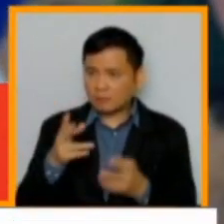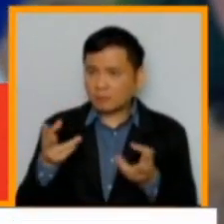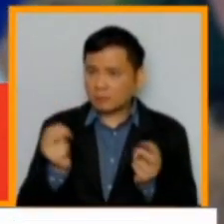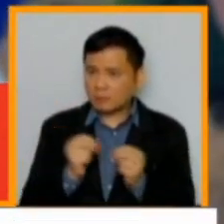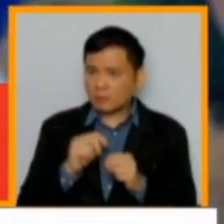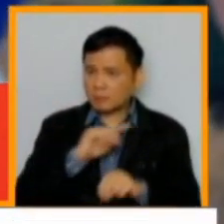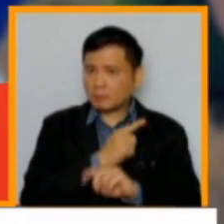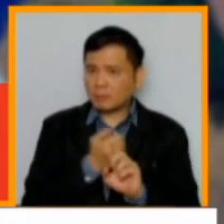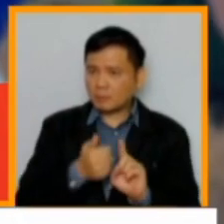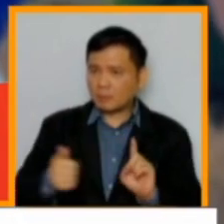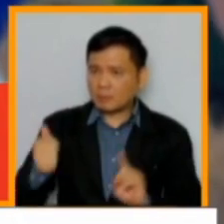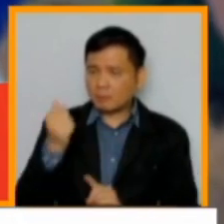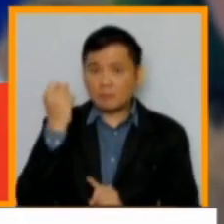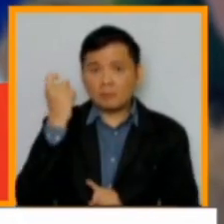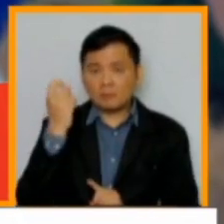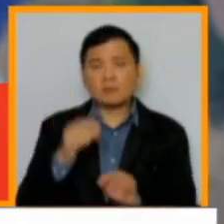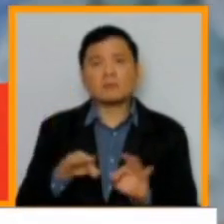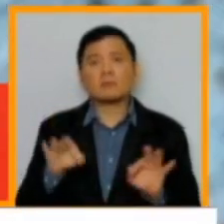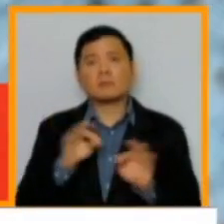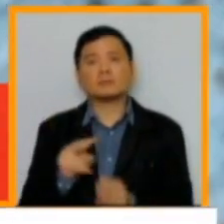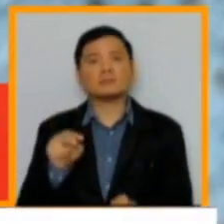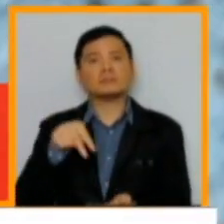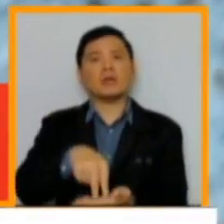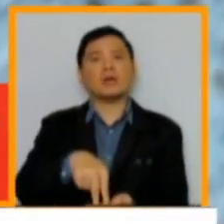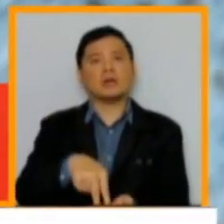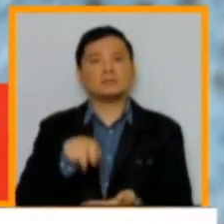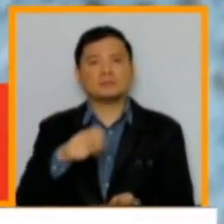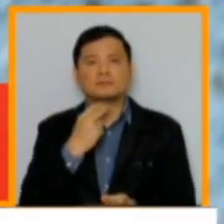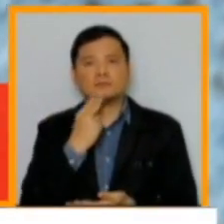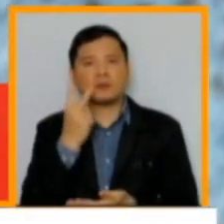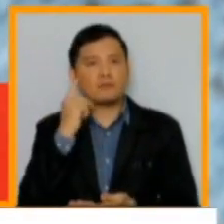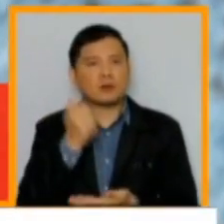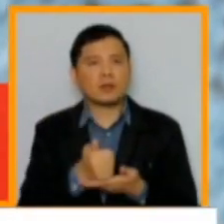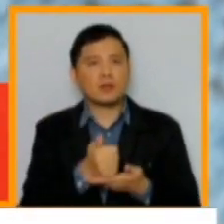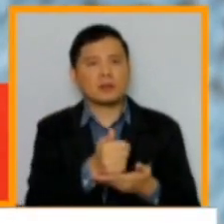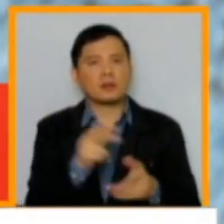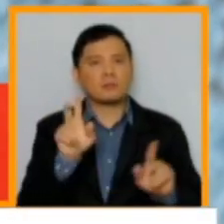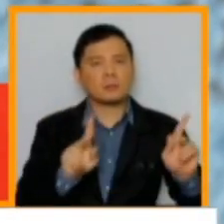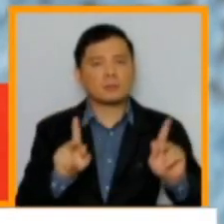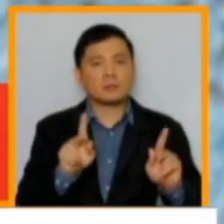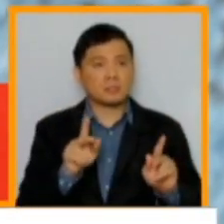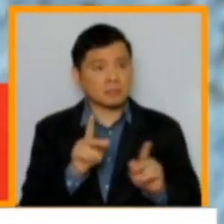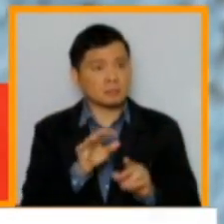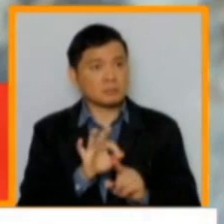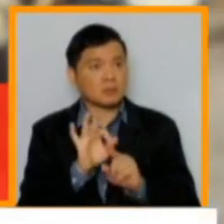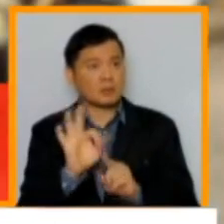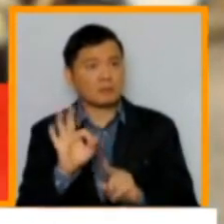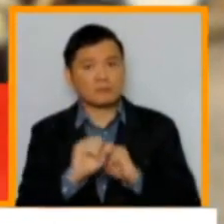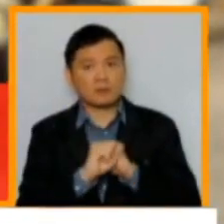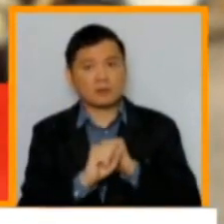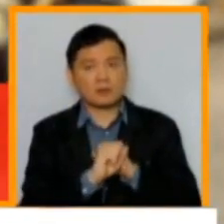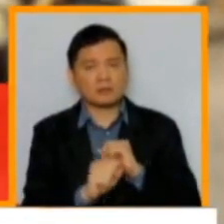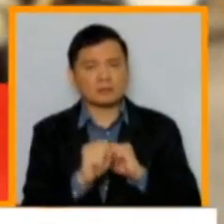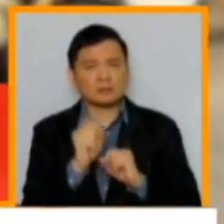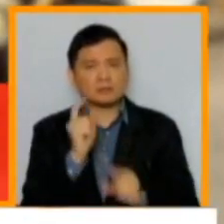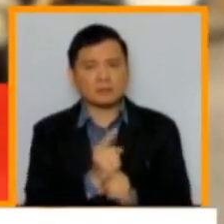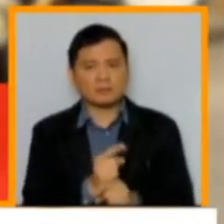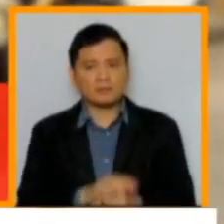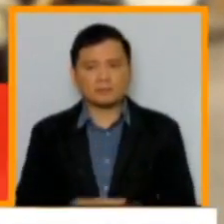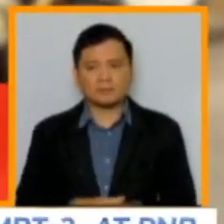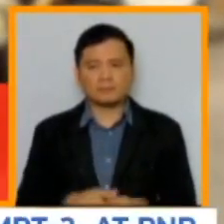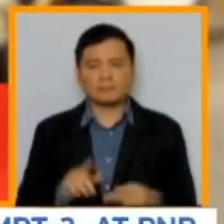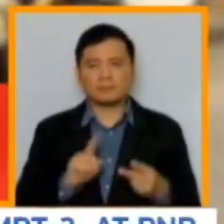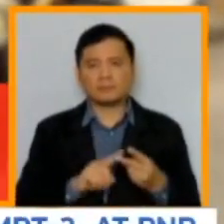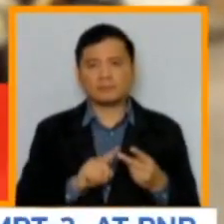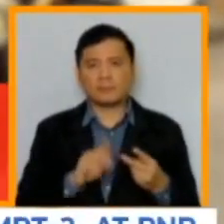boses din sila para makatulong sa iba, lalo na kung tama ang kanilang pinaglalaban. First runner-up naman si Miss Eco Belgium, second runner-up si